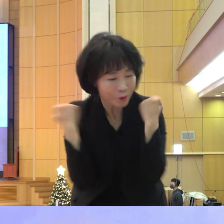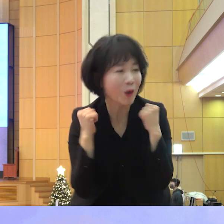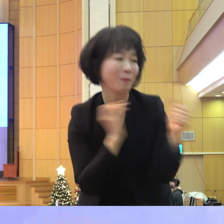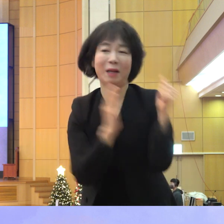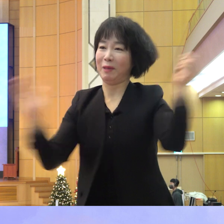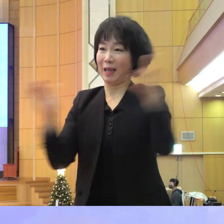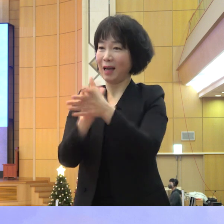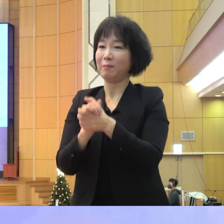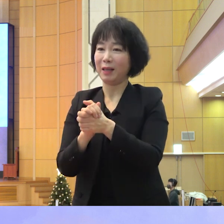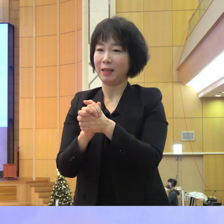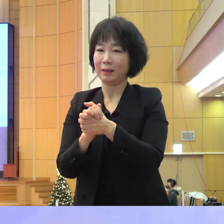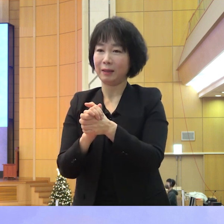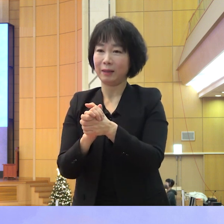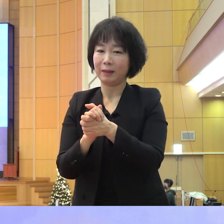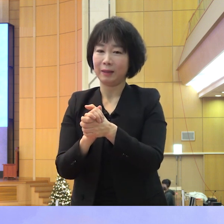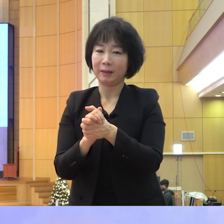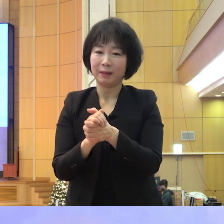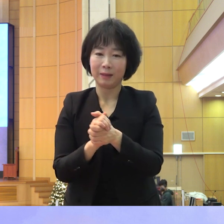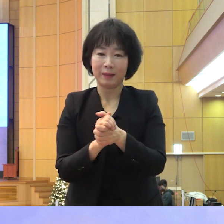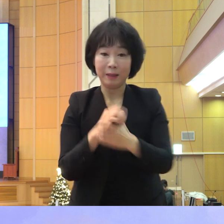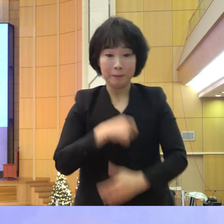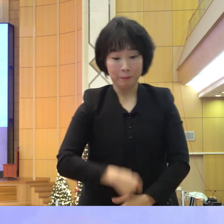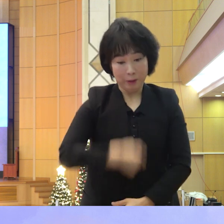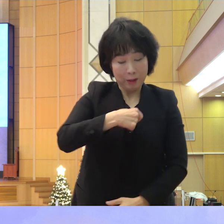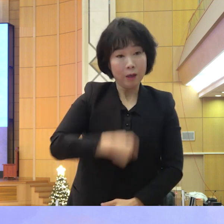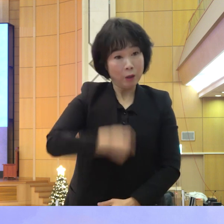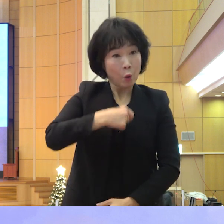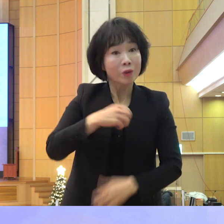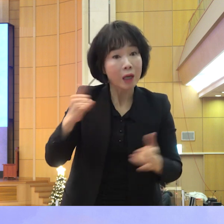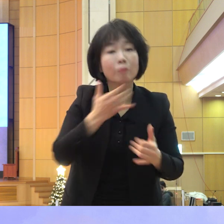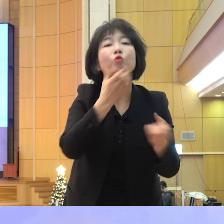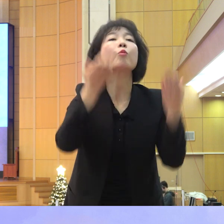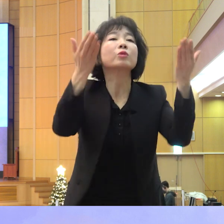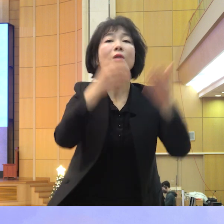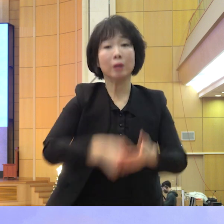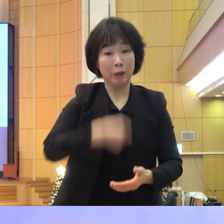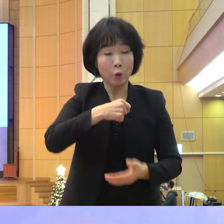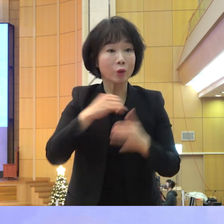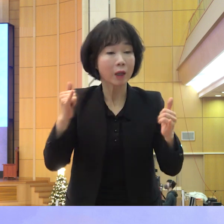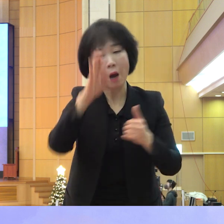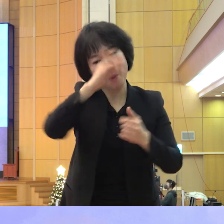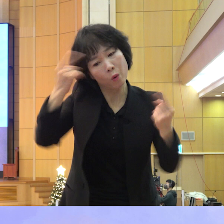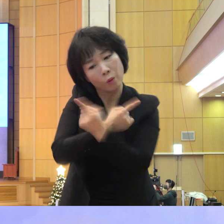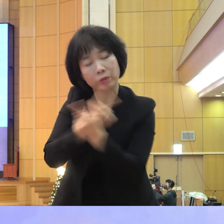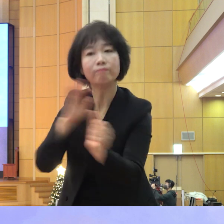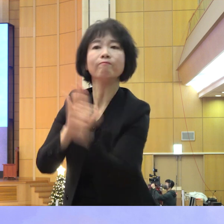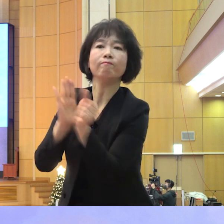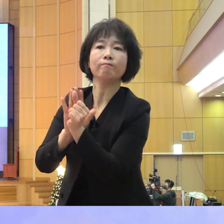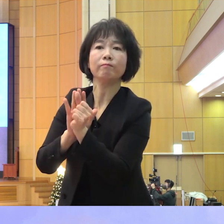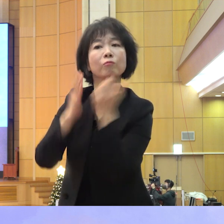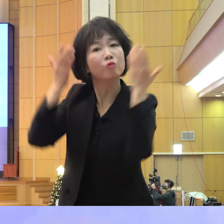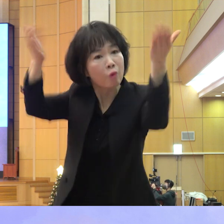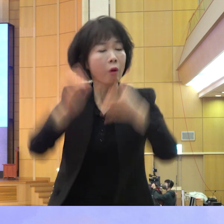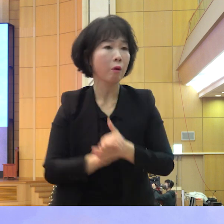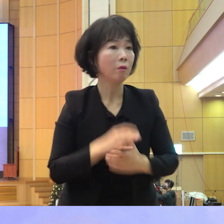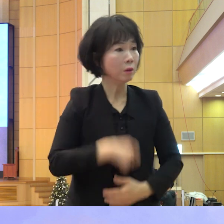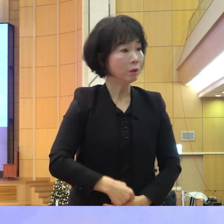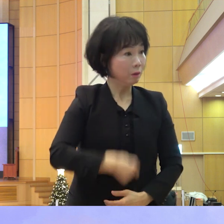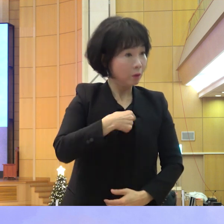의로운 자에게 하나님 복 주시거든. 의로운 자에게 축복도 주시고 의로운 자에게 치료도 해주시고 의로운